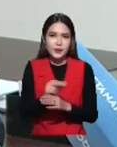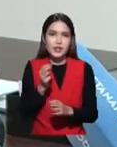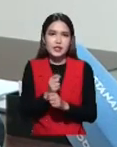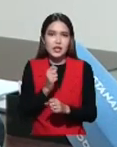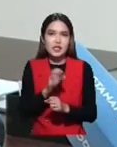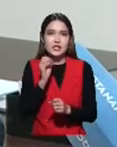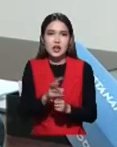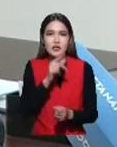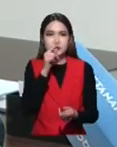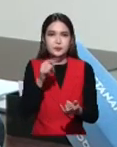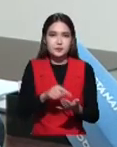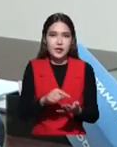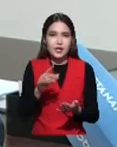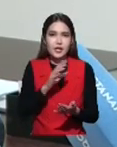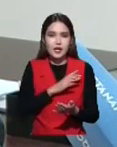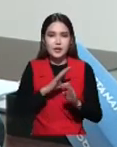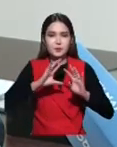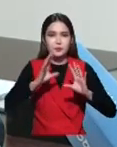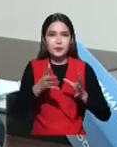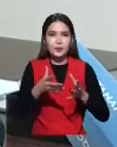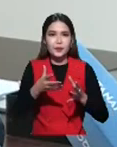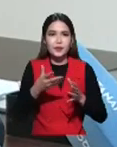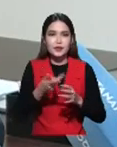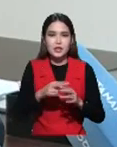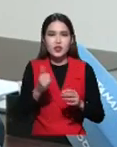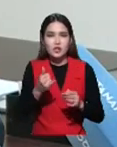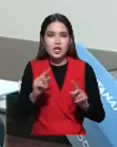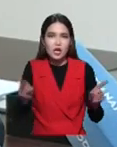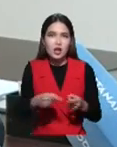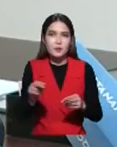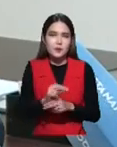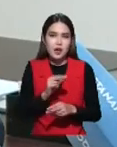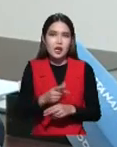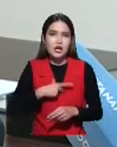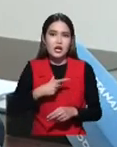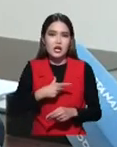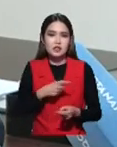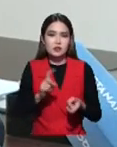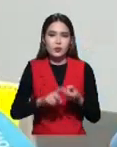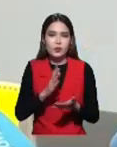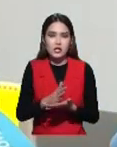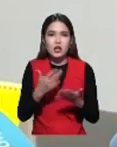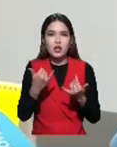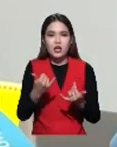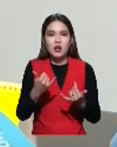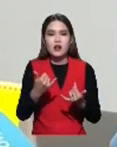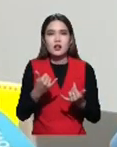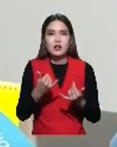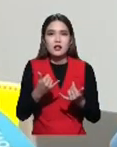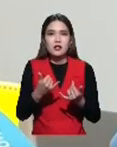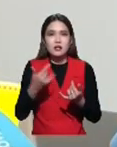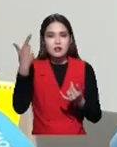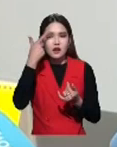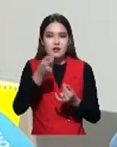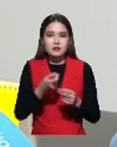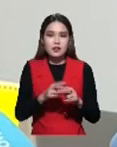тяжелый пациент, сегодня пришел в сознание, был экструбирован, то есть снят с аппарата ИВЛ. Сознание ясное. 3 пациентам